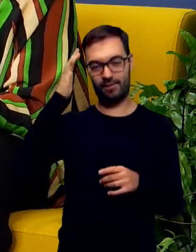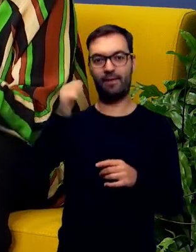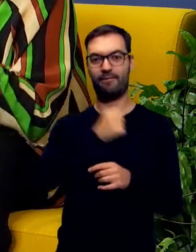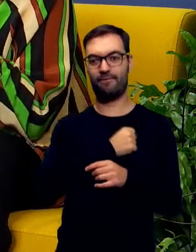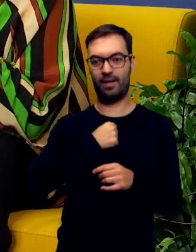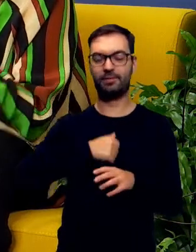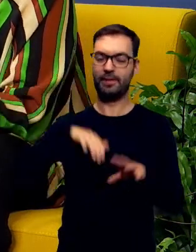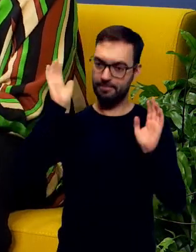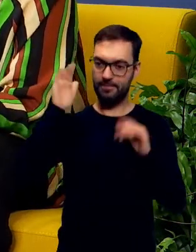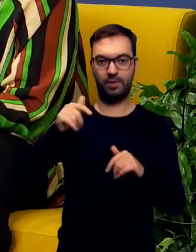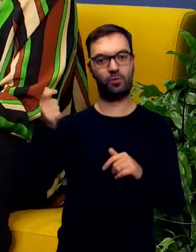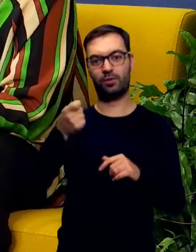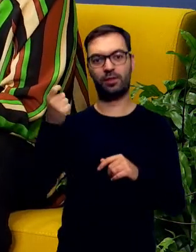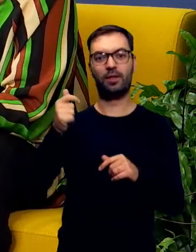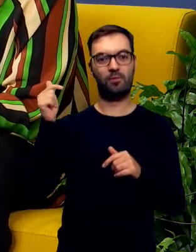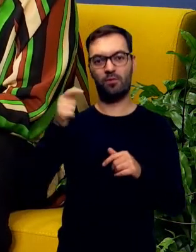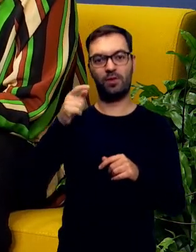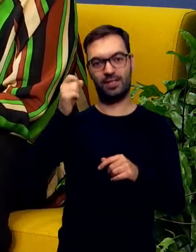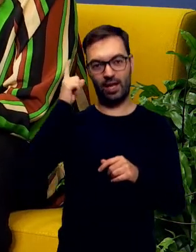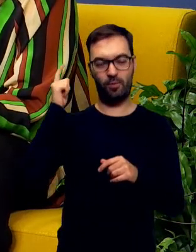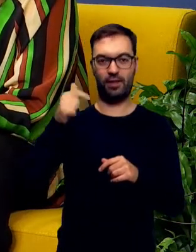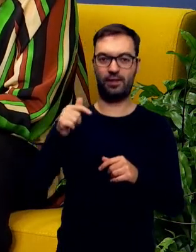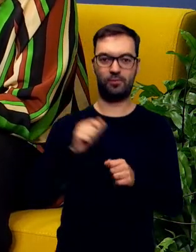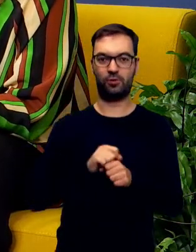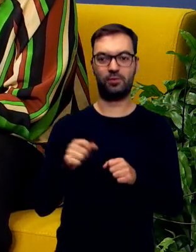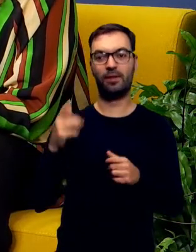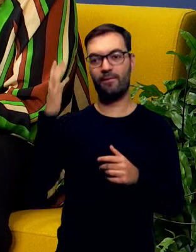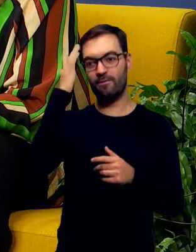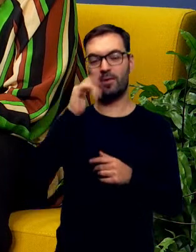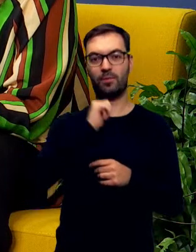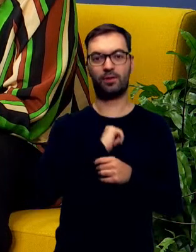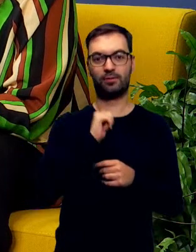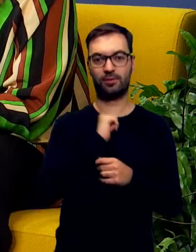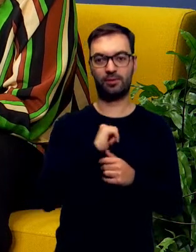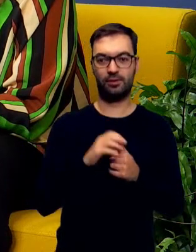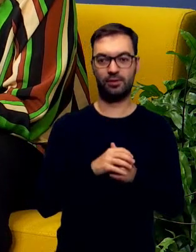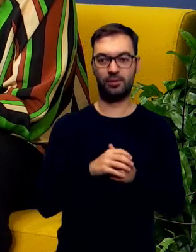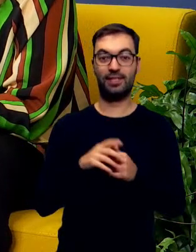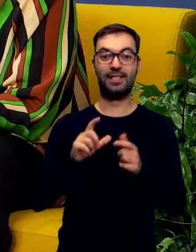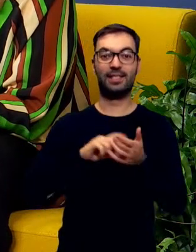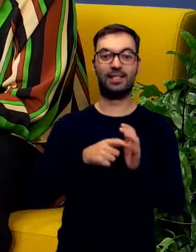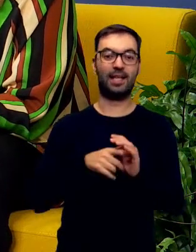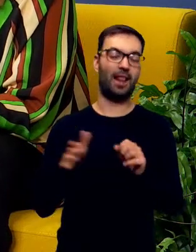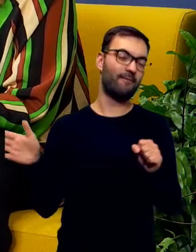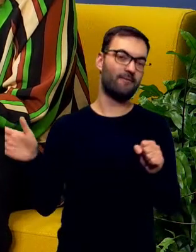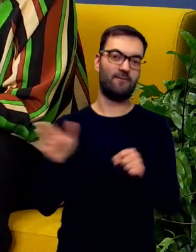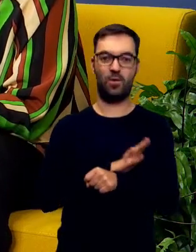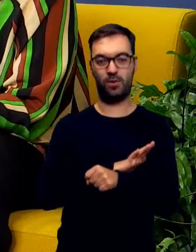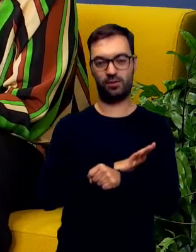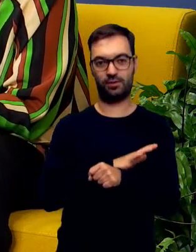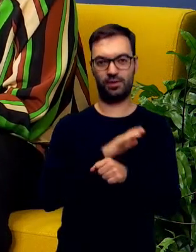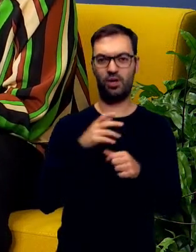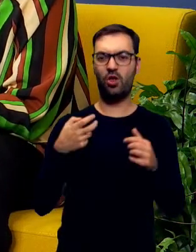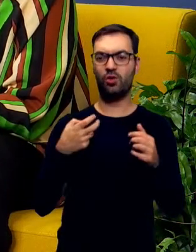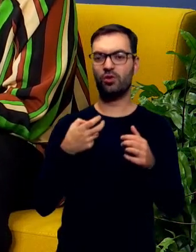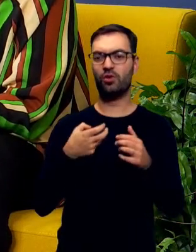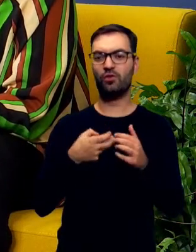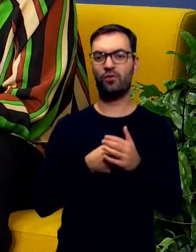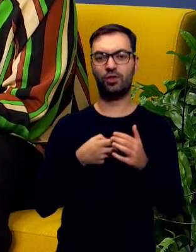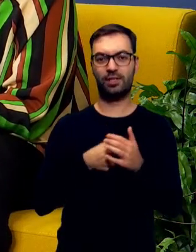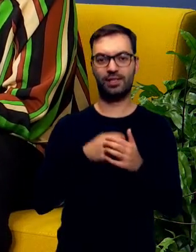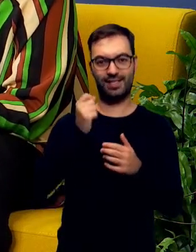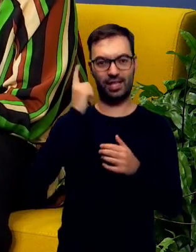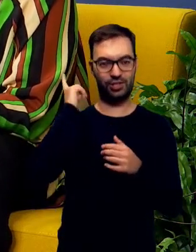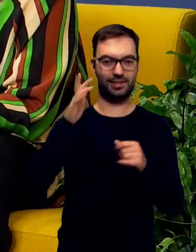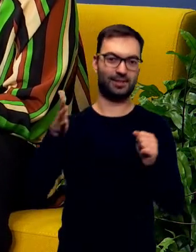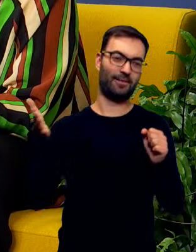jest w Warszawie, ale powiedział, że musi być w Zakopanem. I proszę sobie wyobrazić, że przy pełnej sali, w Dworcu Tatrzańskim było to spotkanie,